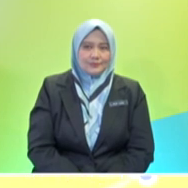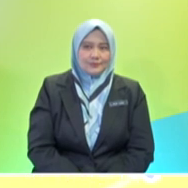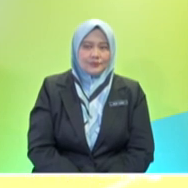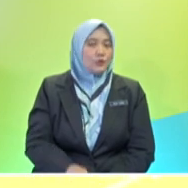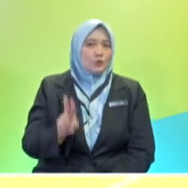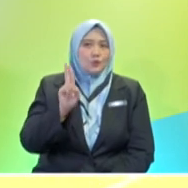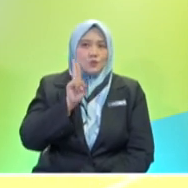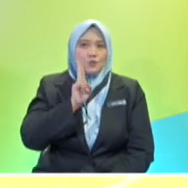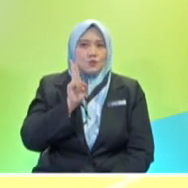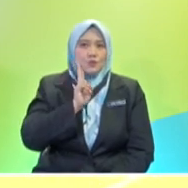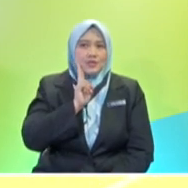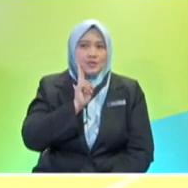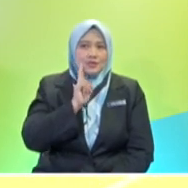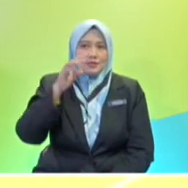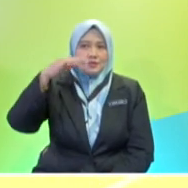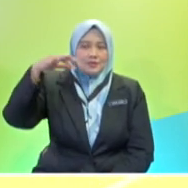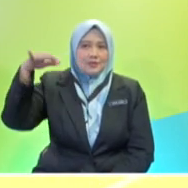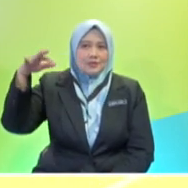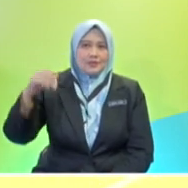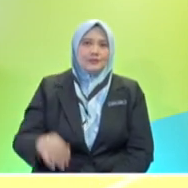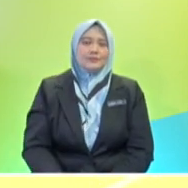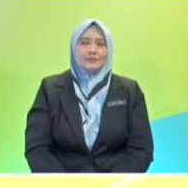Umaira. Silakan, Umaira.